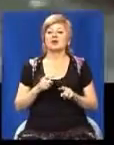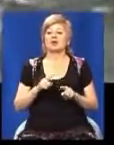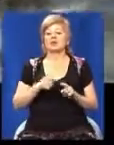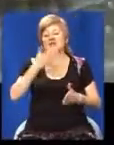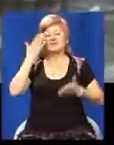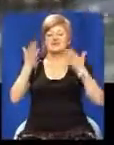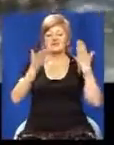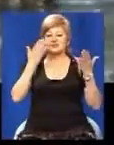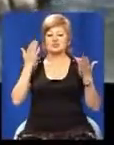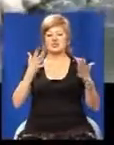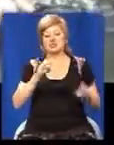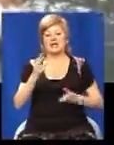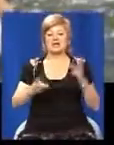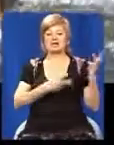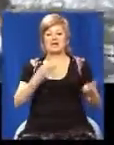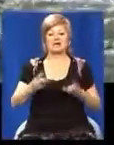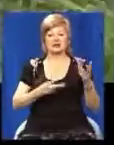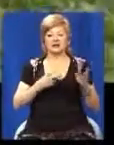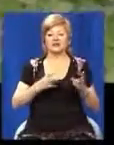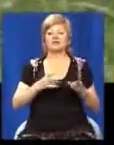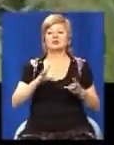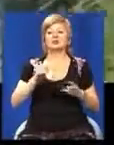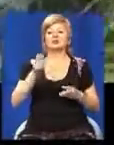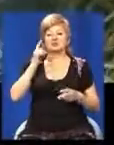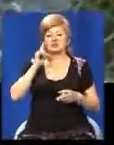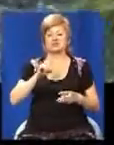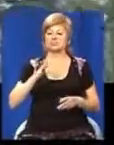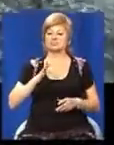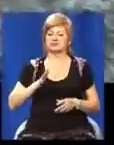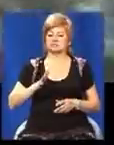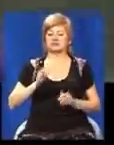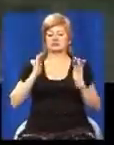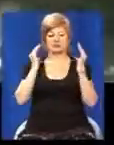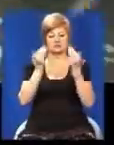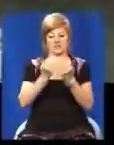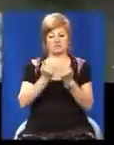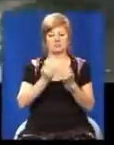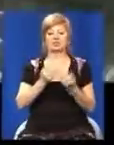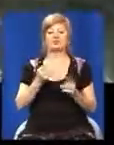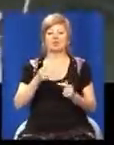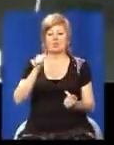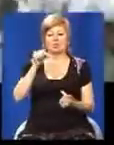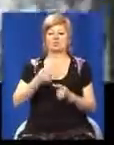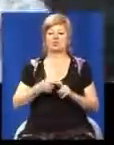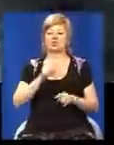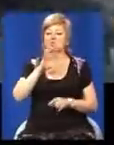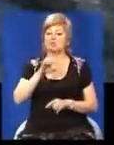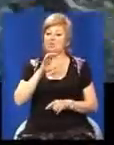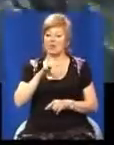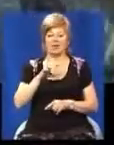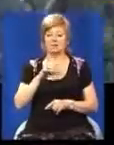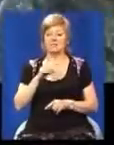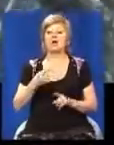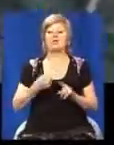жвавий, веселий та енергійний. Він не знає, що таке стриманість і замкнутість, притаманні певним породам. Саме